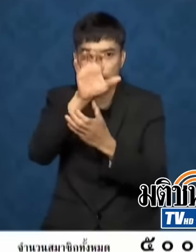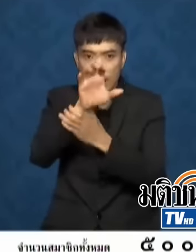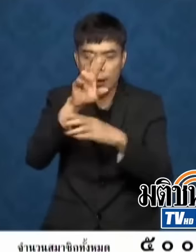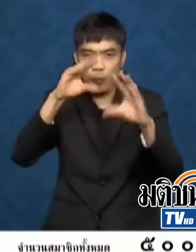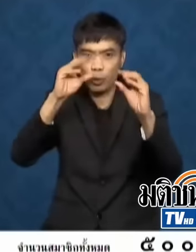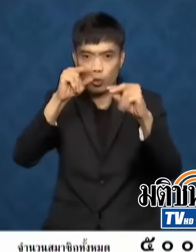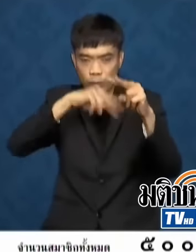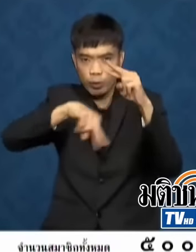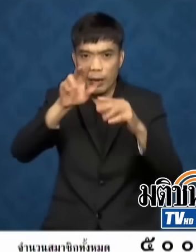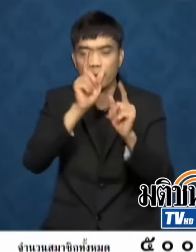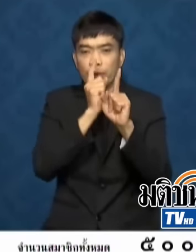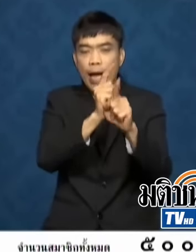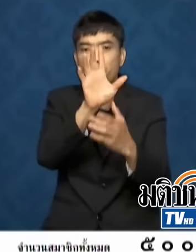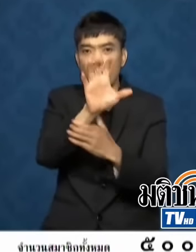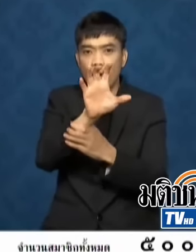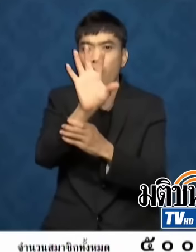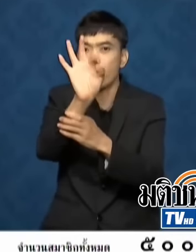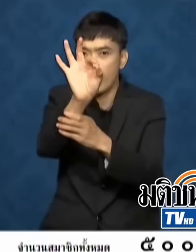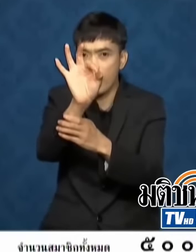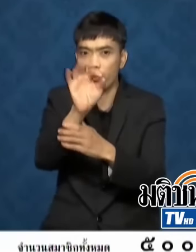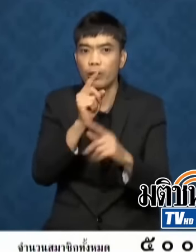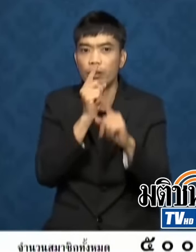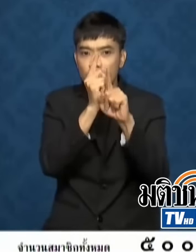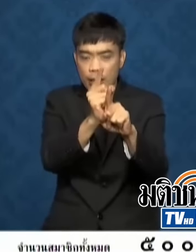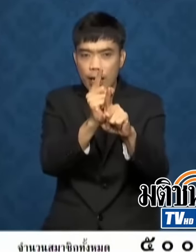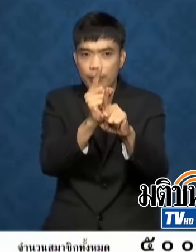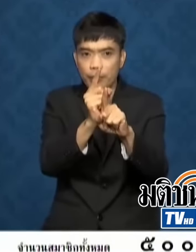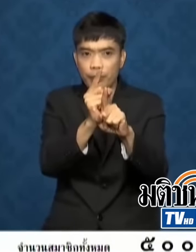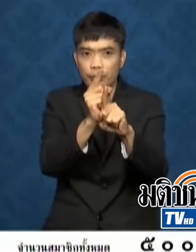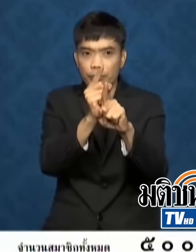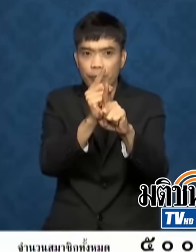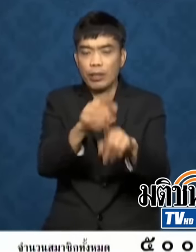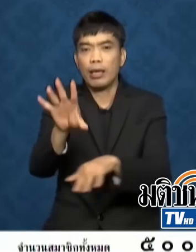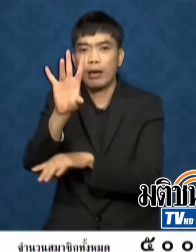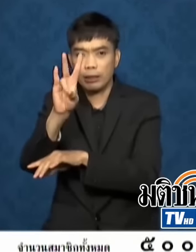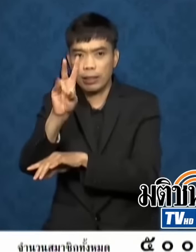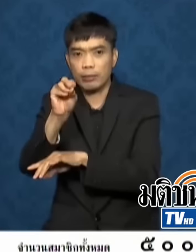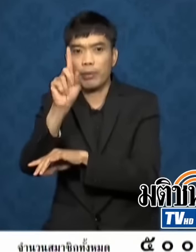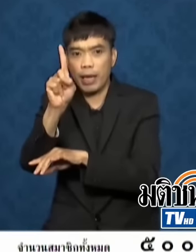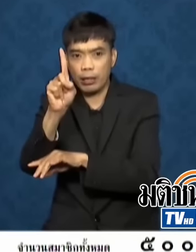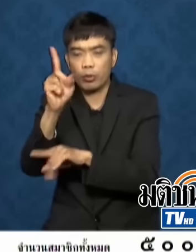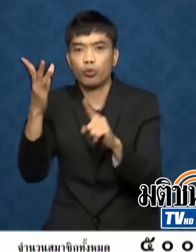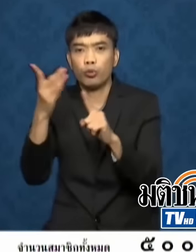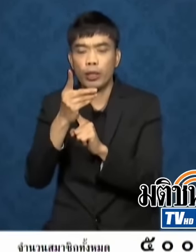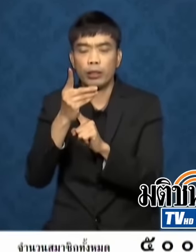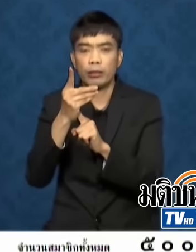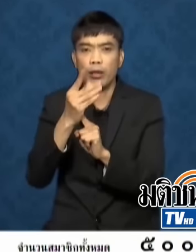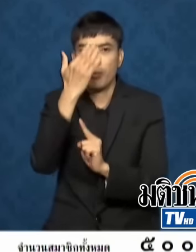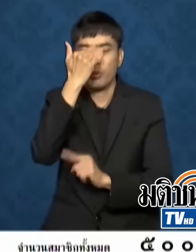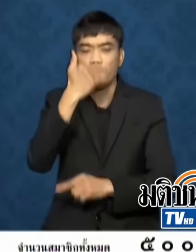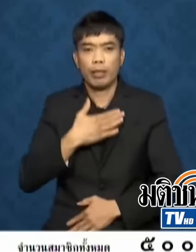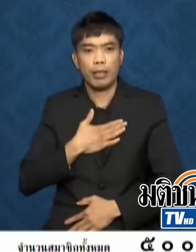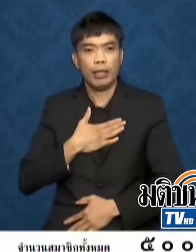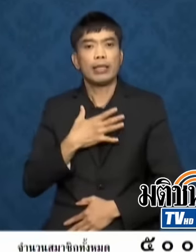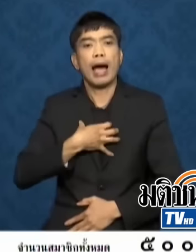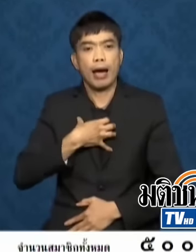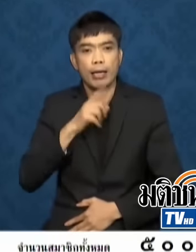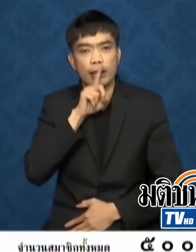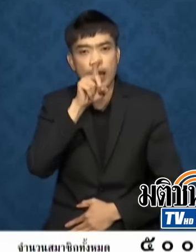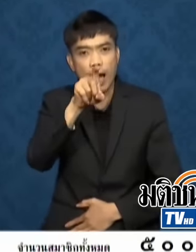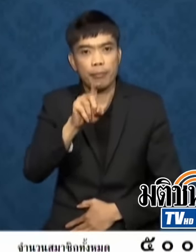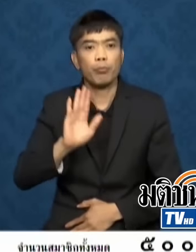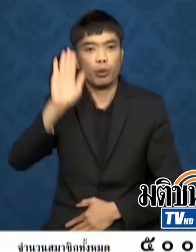9ด้วยค่ะและไปถึงข้อ71ดิฉันอยากจะถามว่าประ